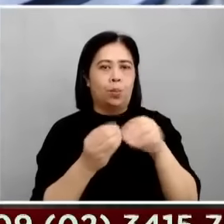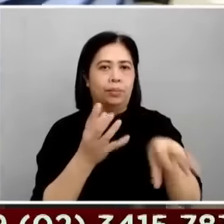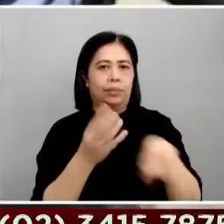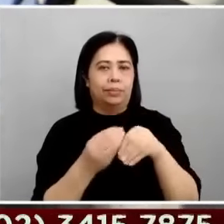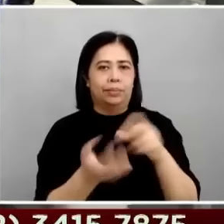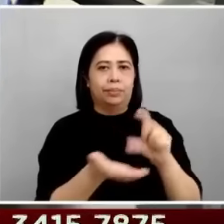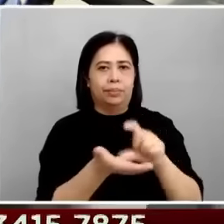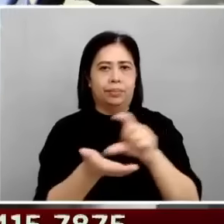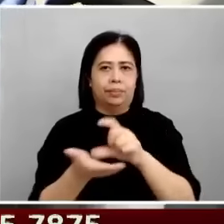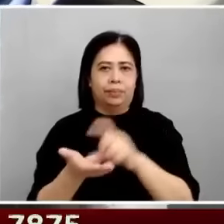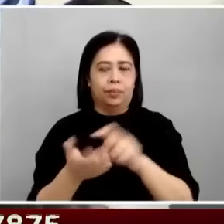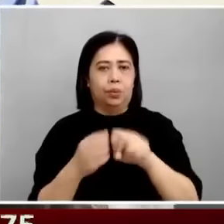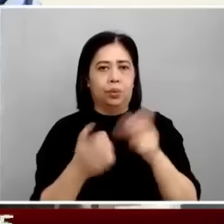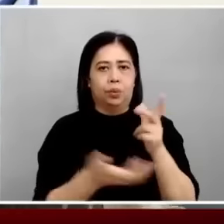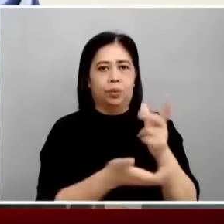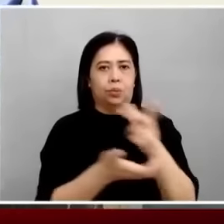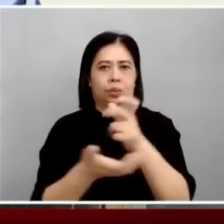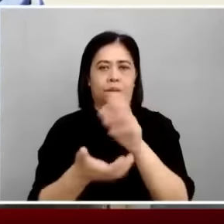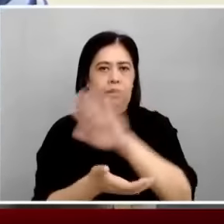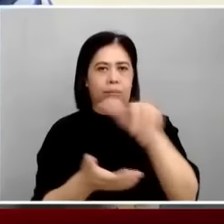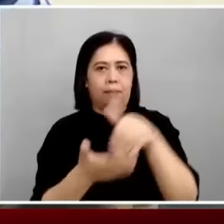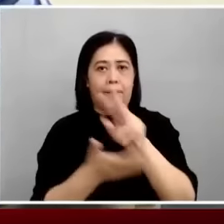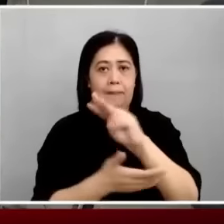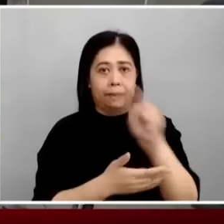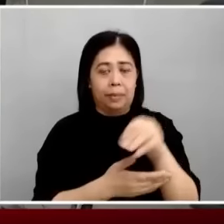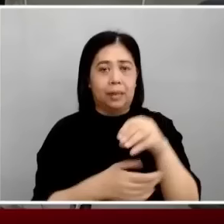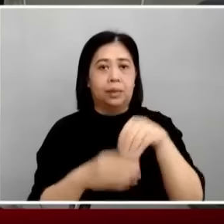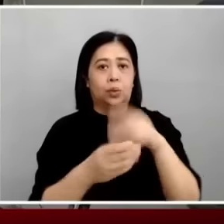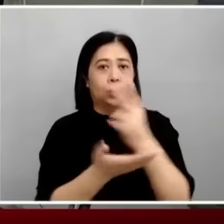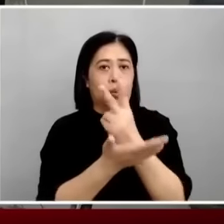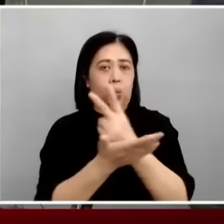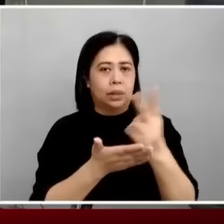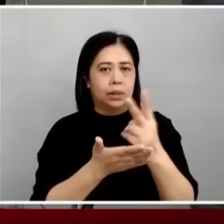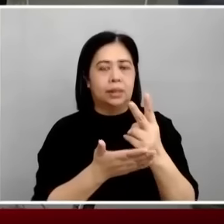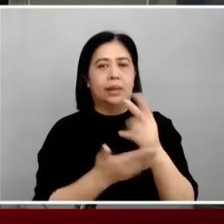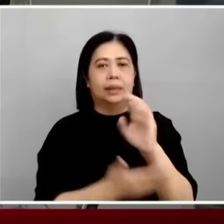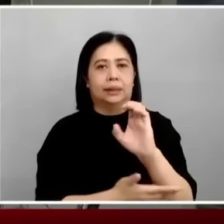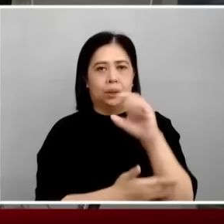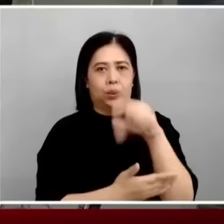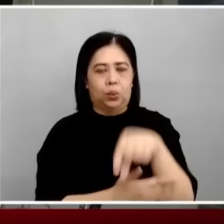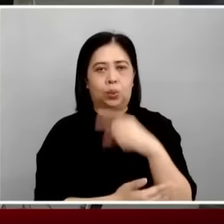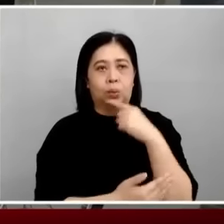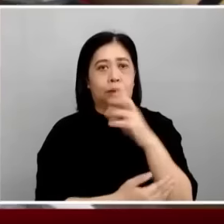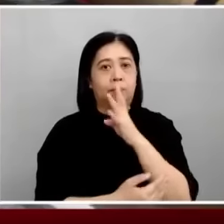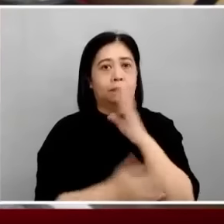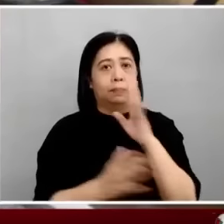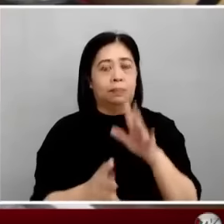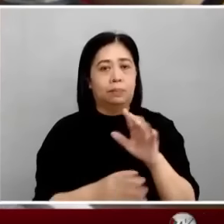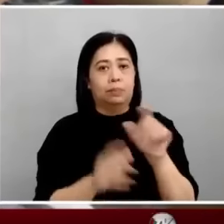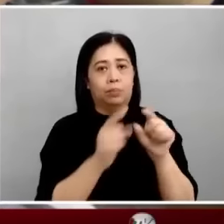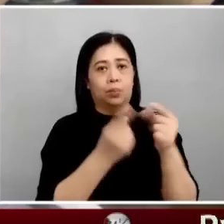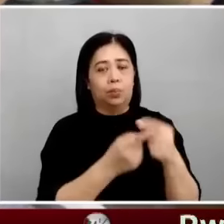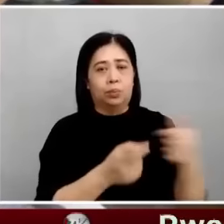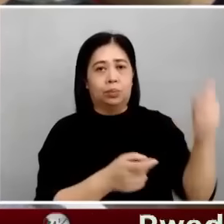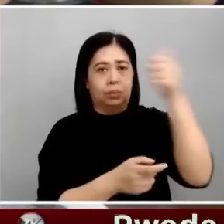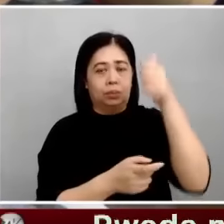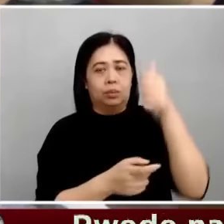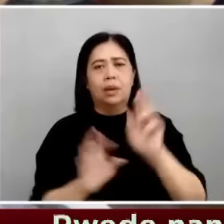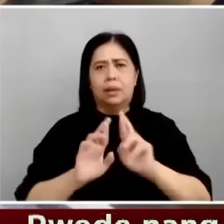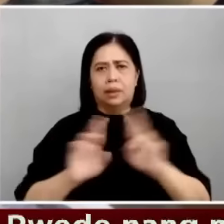doses para maiturok sa Metro Manila sa loob ng 2 linggong ECQ. Ayon sa tagapagsalita ng task force, nakahanda ang